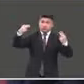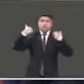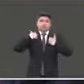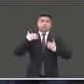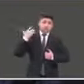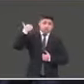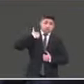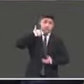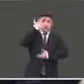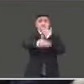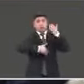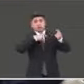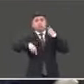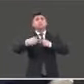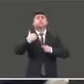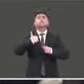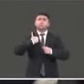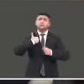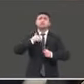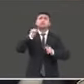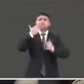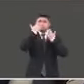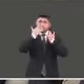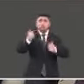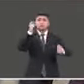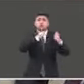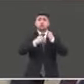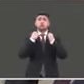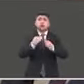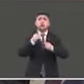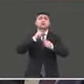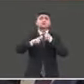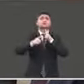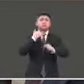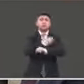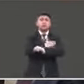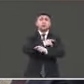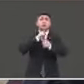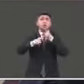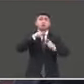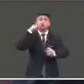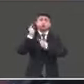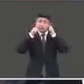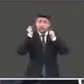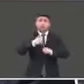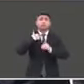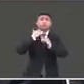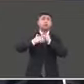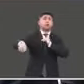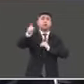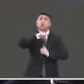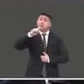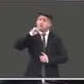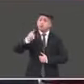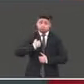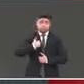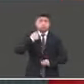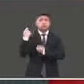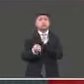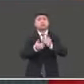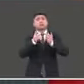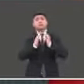çalışsınlar Biz eser ve hizmet siyasetiyle milletimizin emrinde olmayı sürdüreceğiz